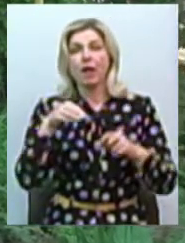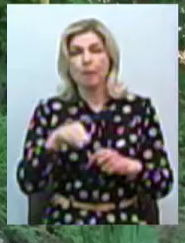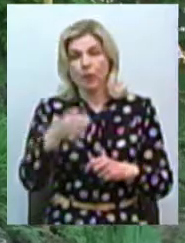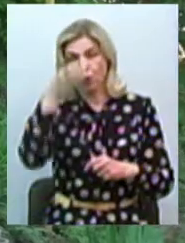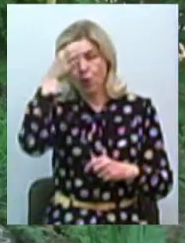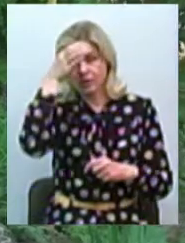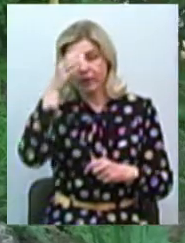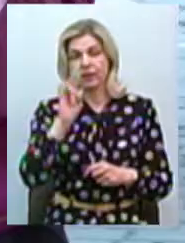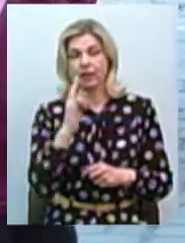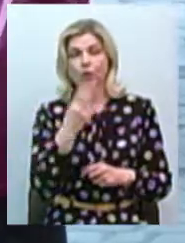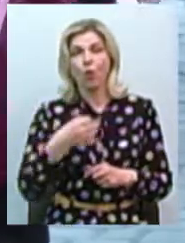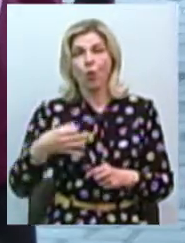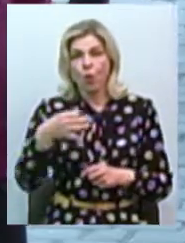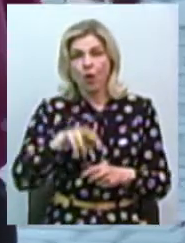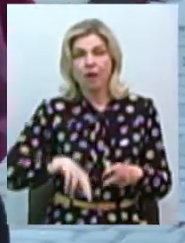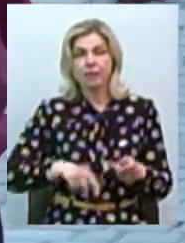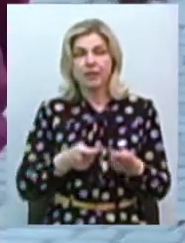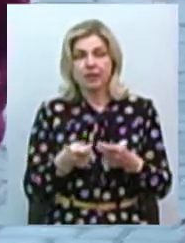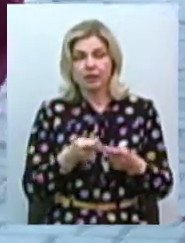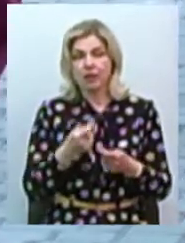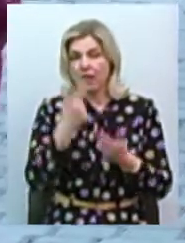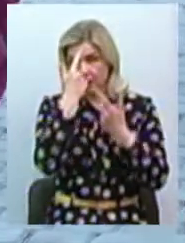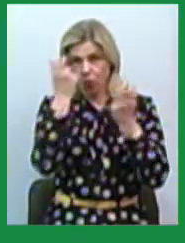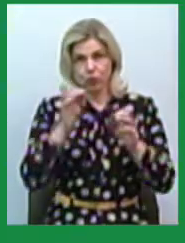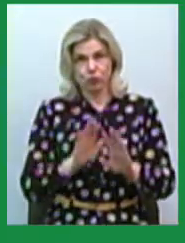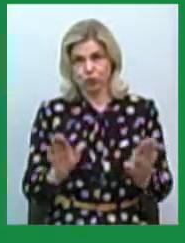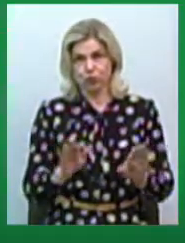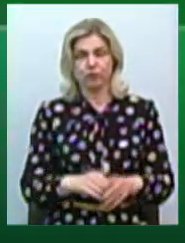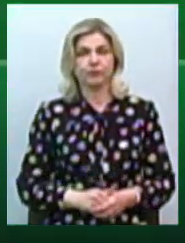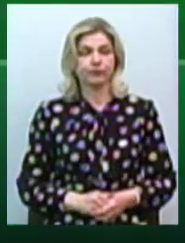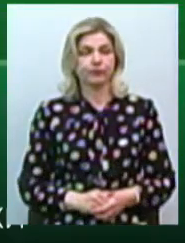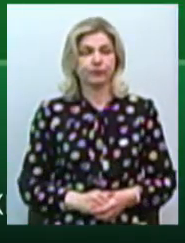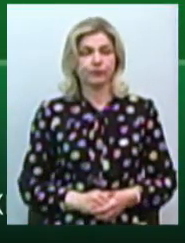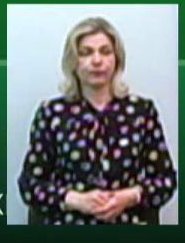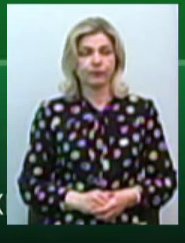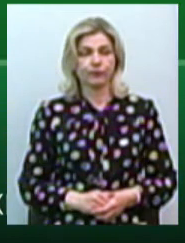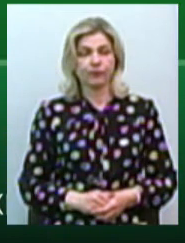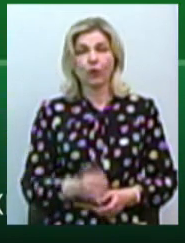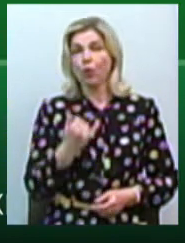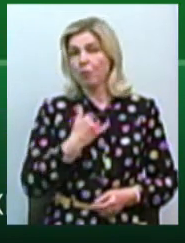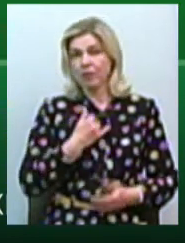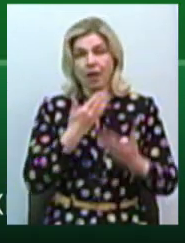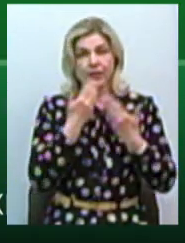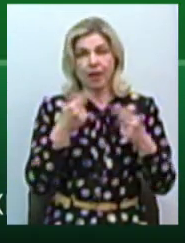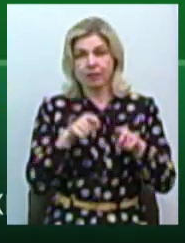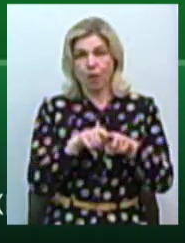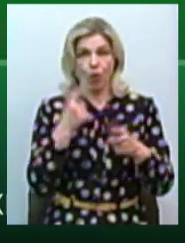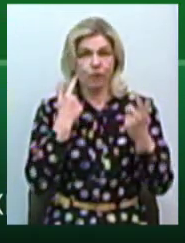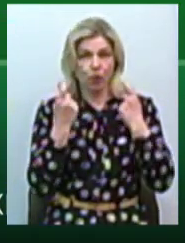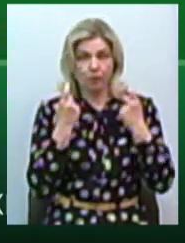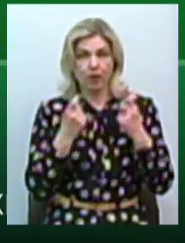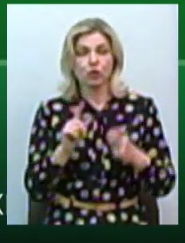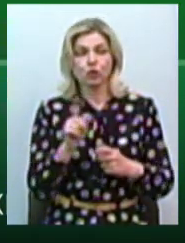науки Миколаївської облдержадміністрації не озвучують. У мене немає такої інформації. Справа в тім, що